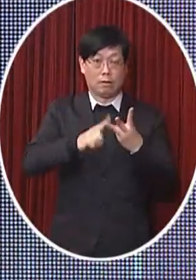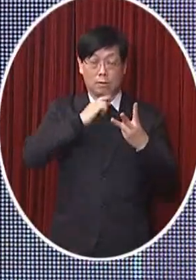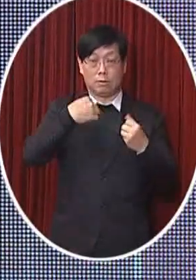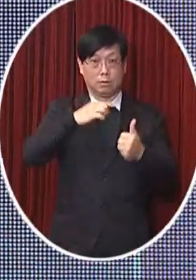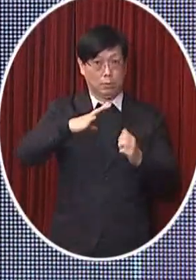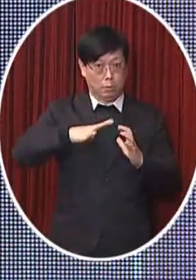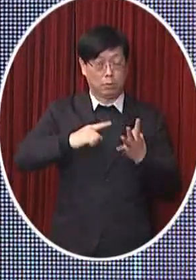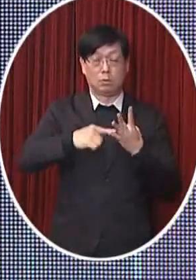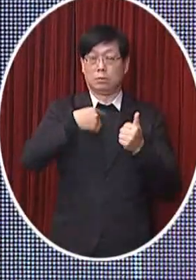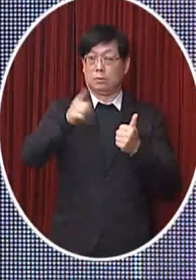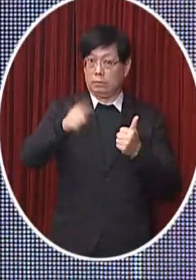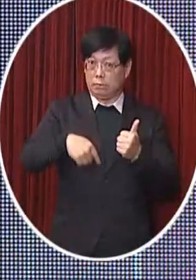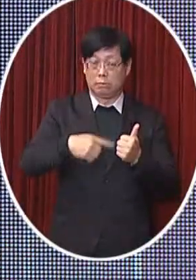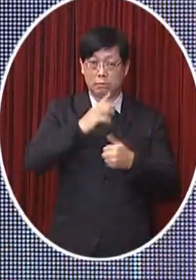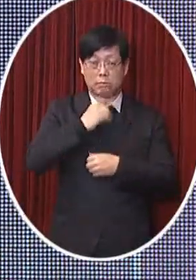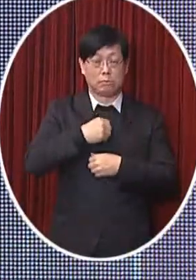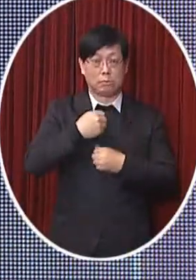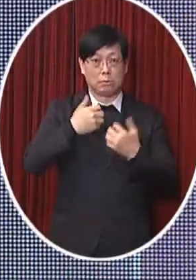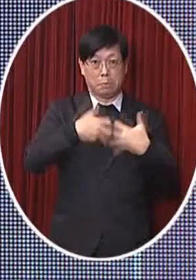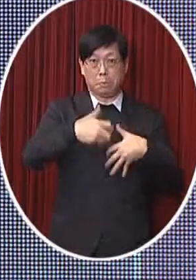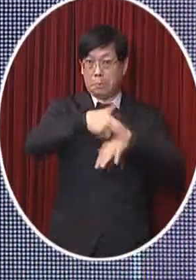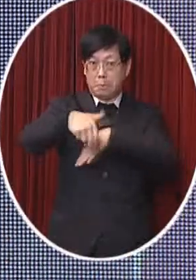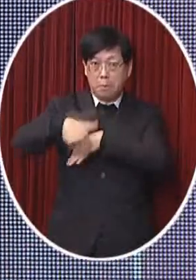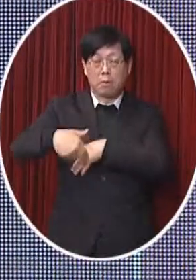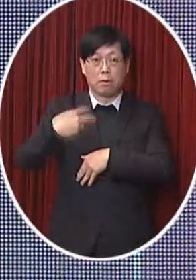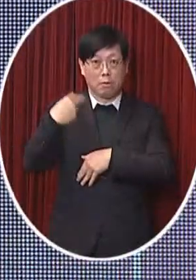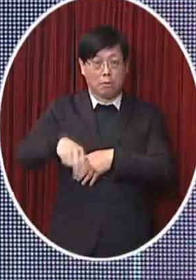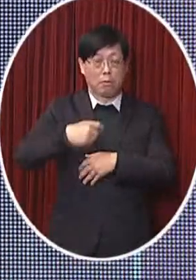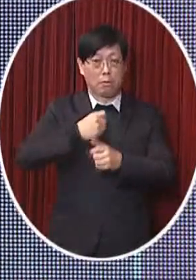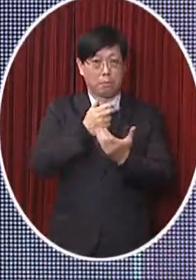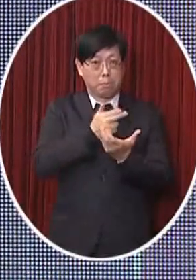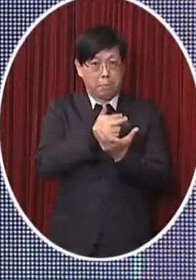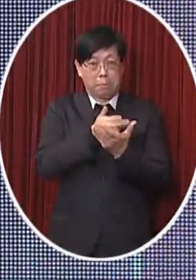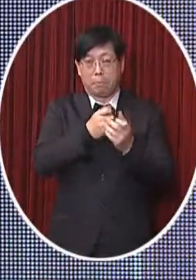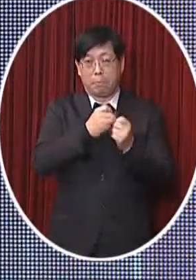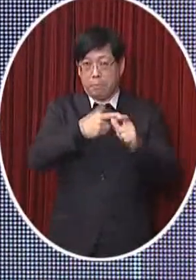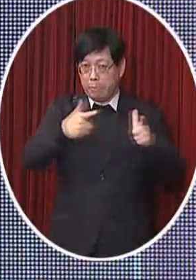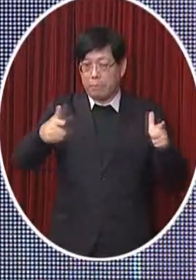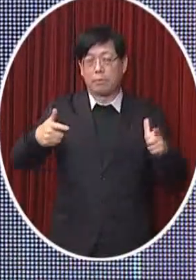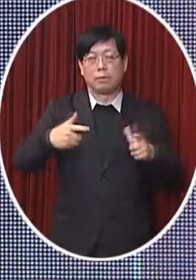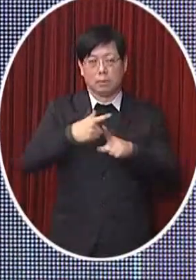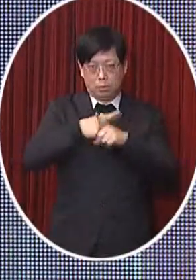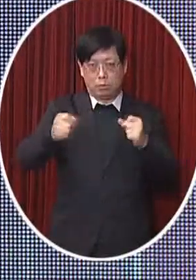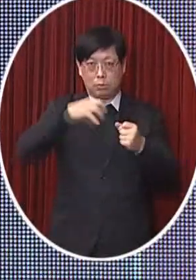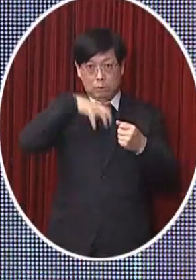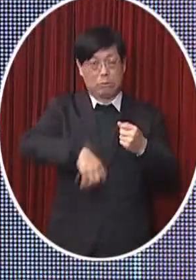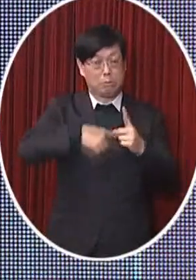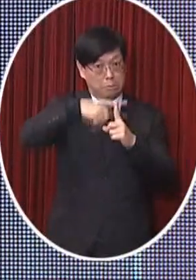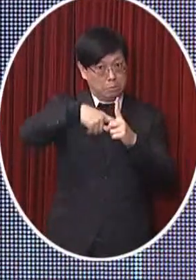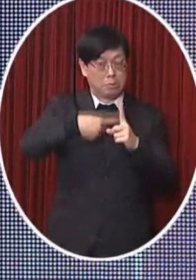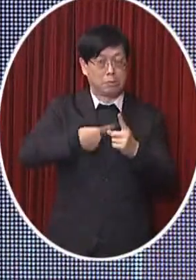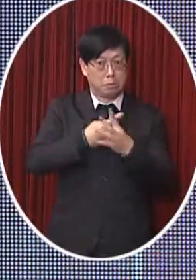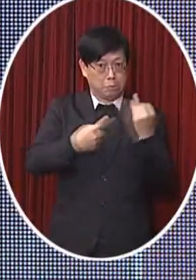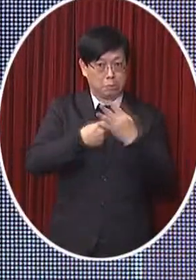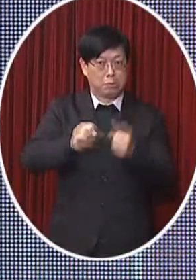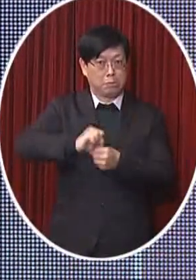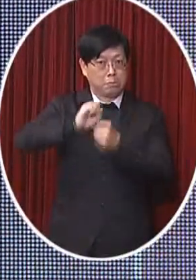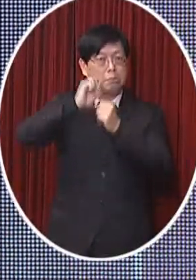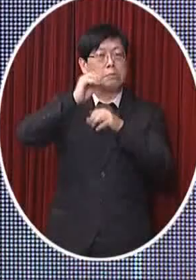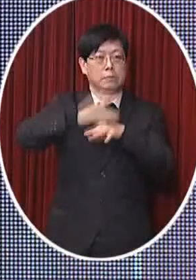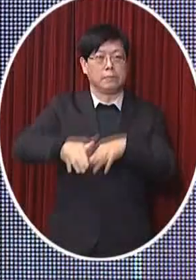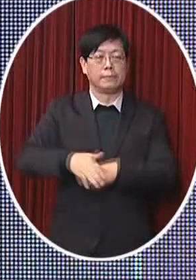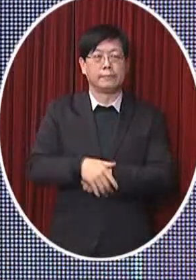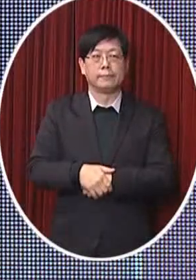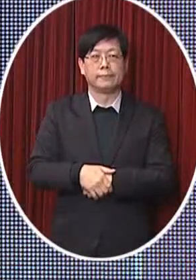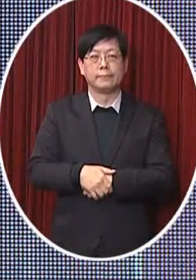官、教材、训练设备或是武器装备，都将做质与量的强化与提